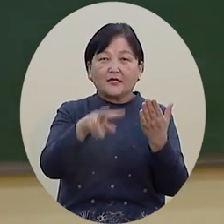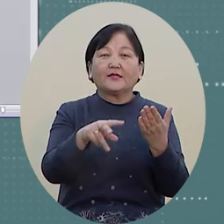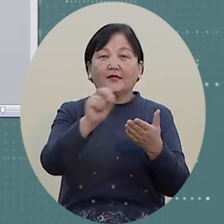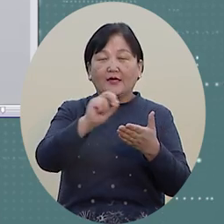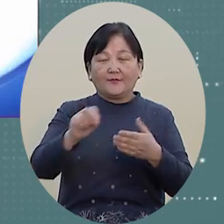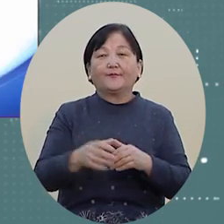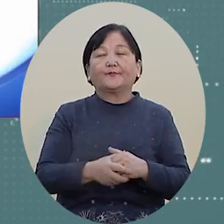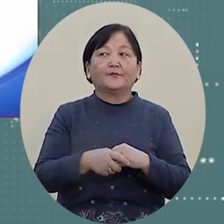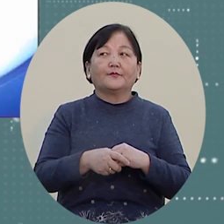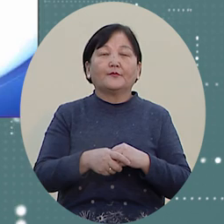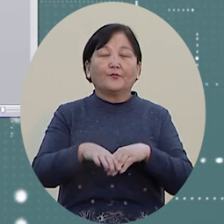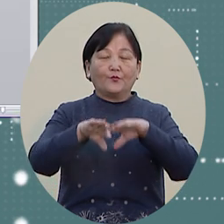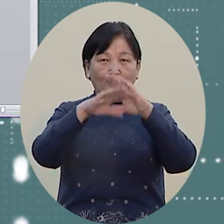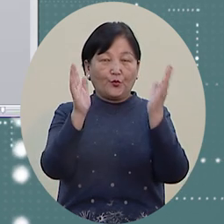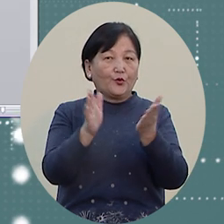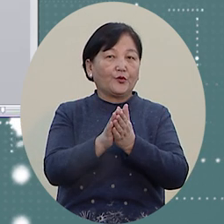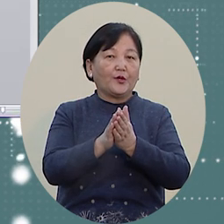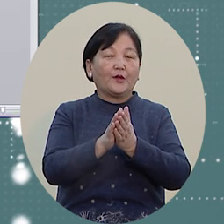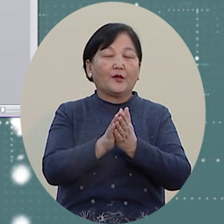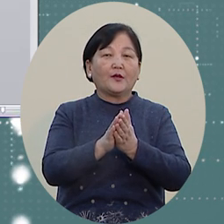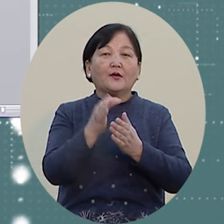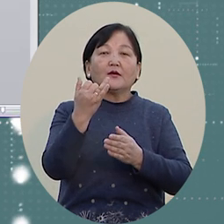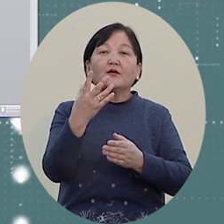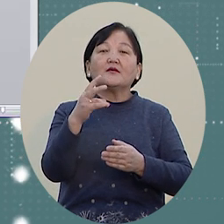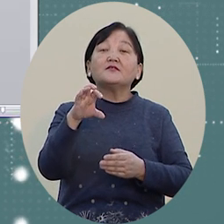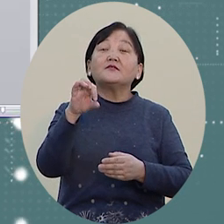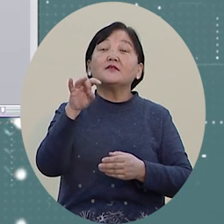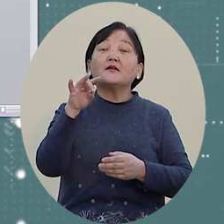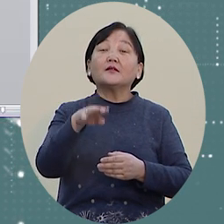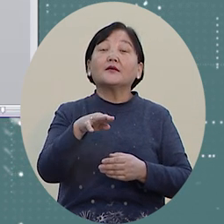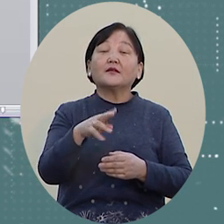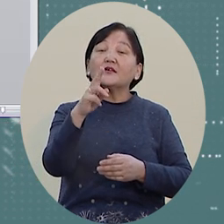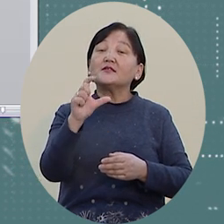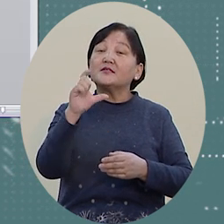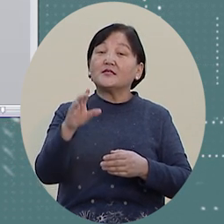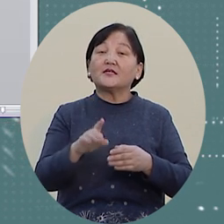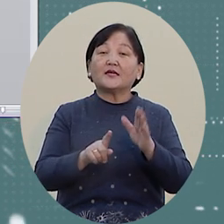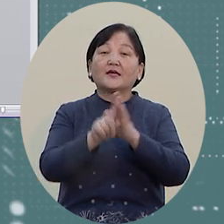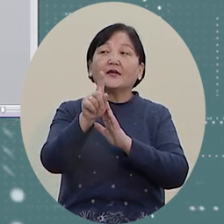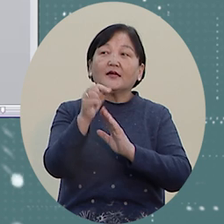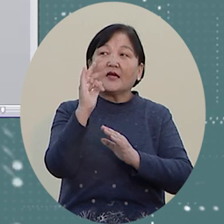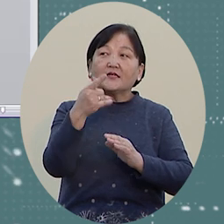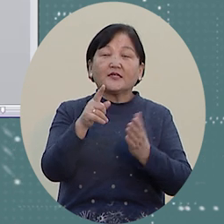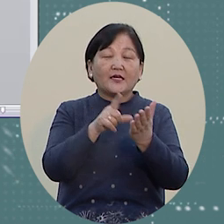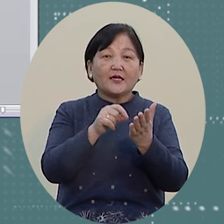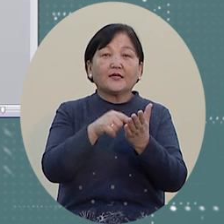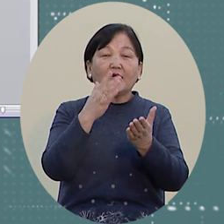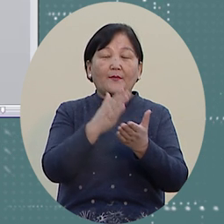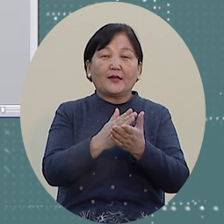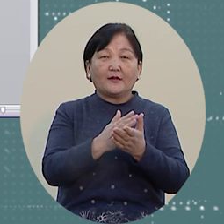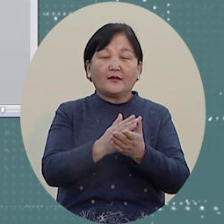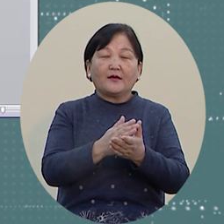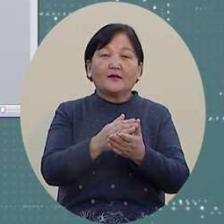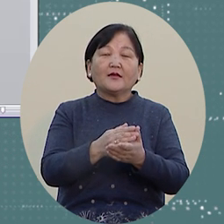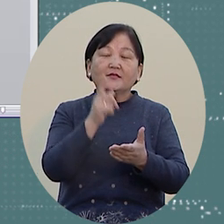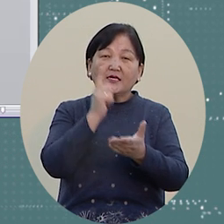бичээд За бүгдээрээ энэ дээр бол insert гэсэн үндсэн зүйлийг ашиглах ёстой. Тэхийн өмнө заавал нэр өгж хадгалах ёстой гэж